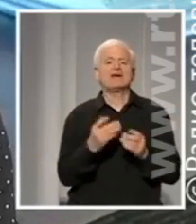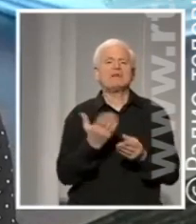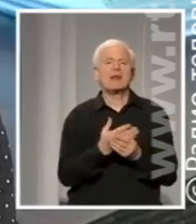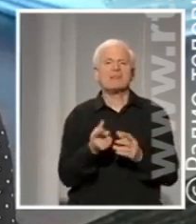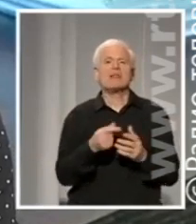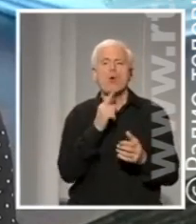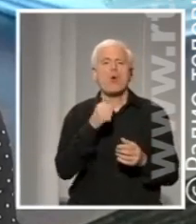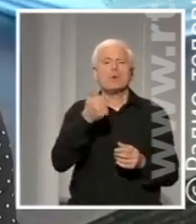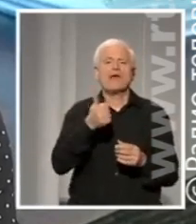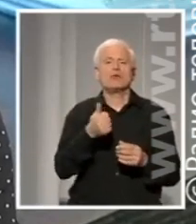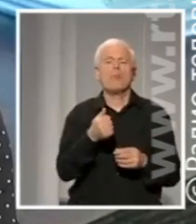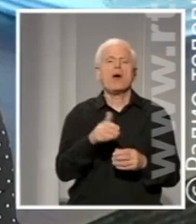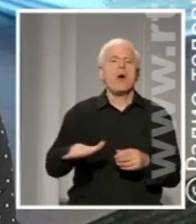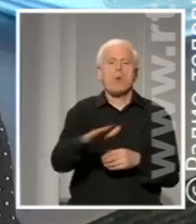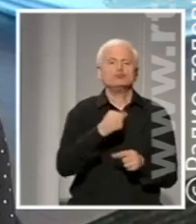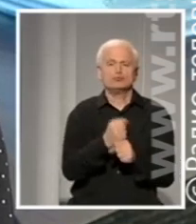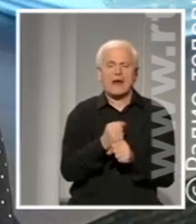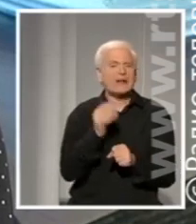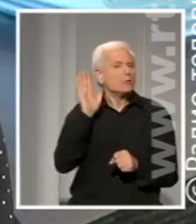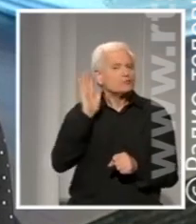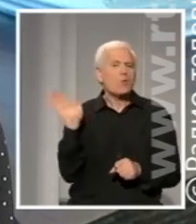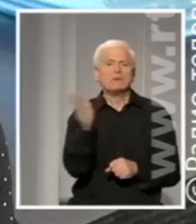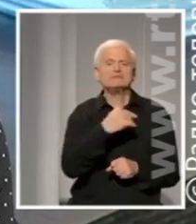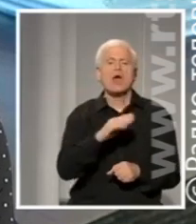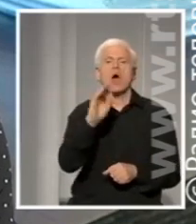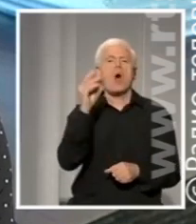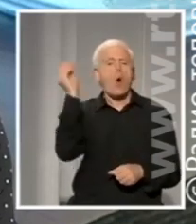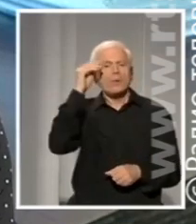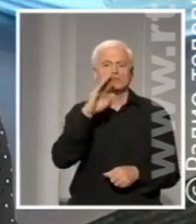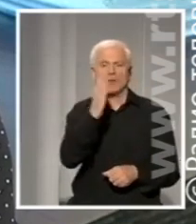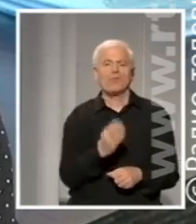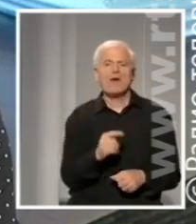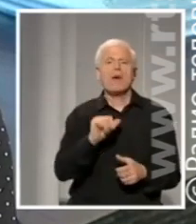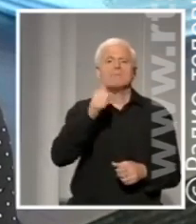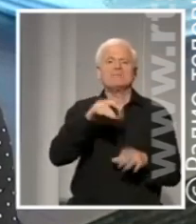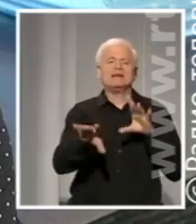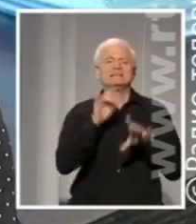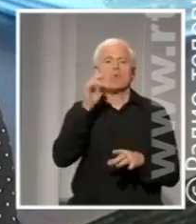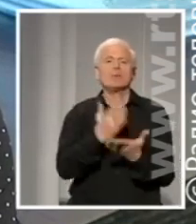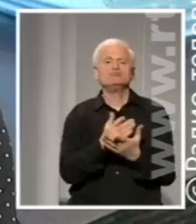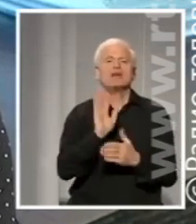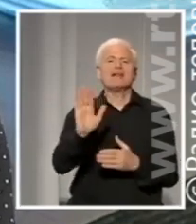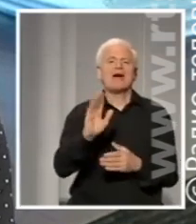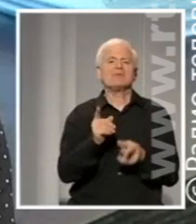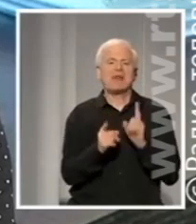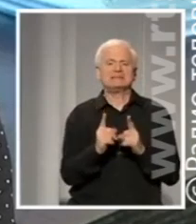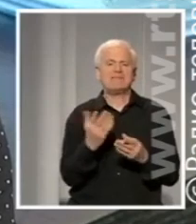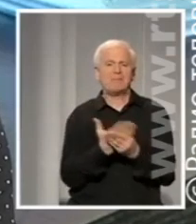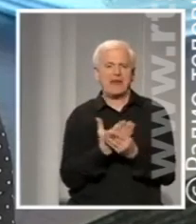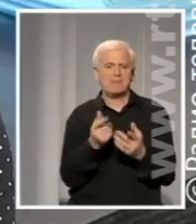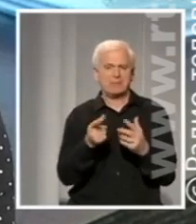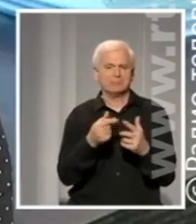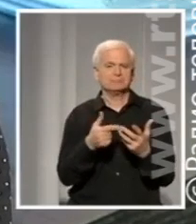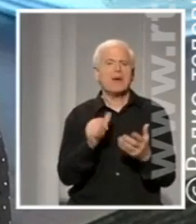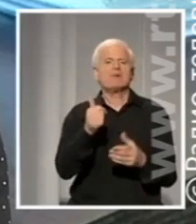jednom području rada slušaju svi obrazovni profili, onda će prvi izbor biti na tim nastavnim predmetima. Prvo